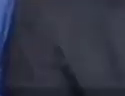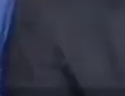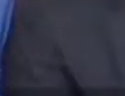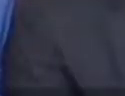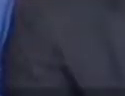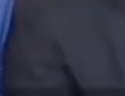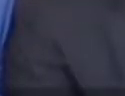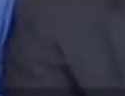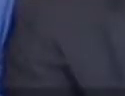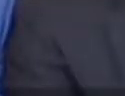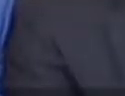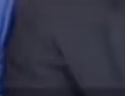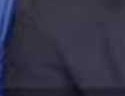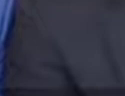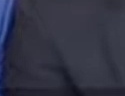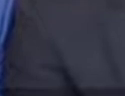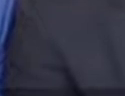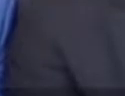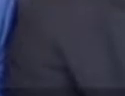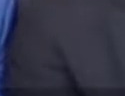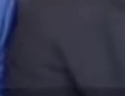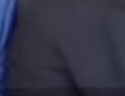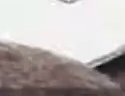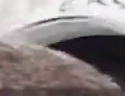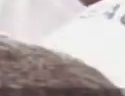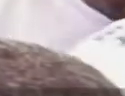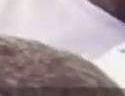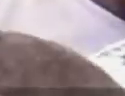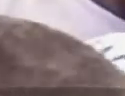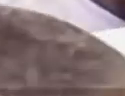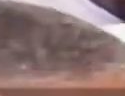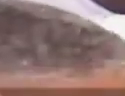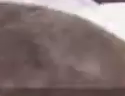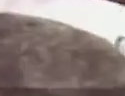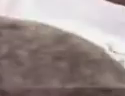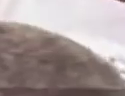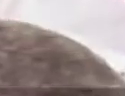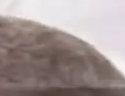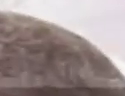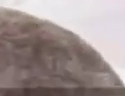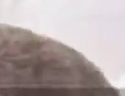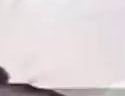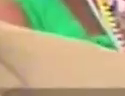Tuweze kuendelea mbele. Karibu sana mchungaji. Ningeomba wote tuweze kusimama.